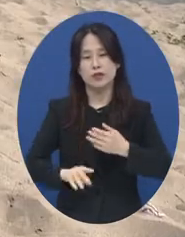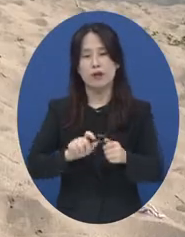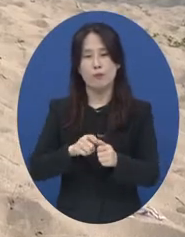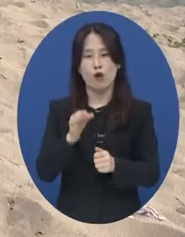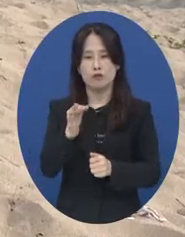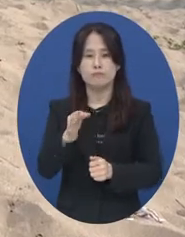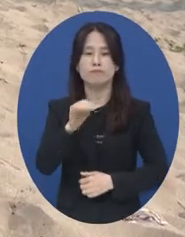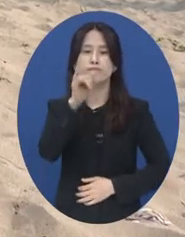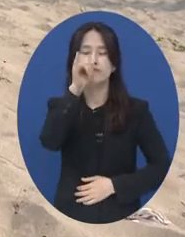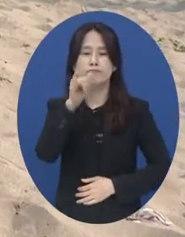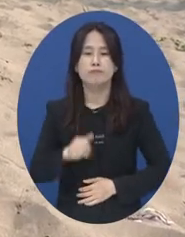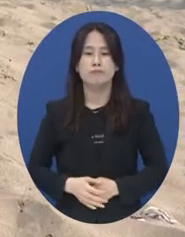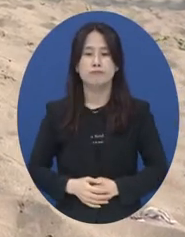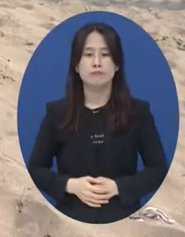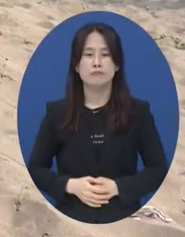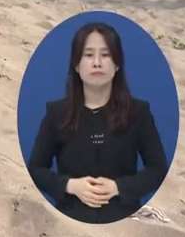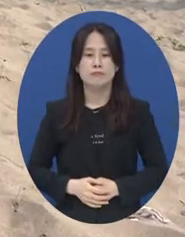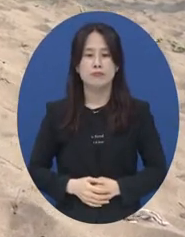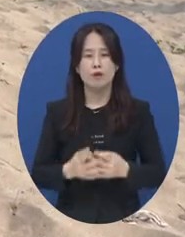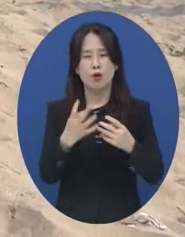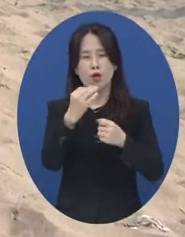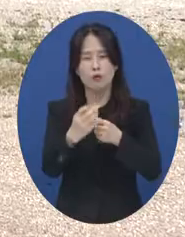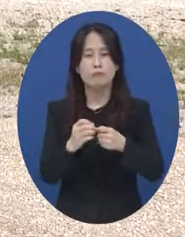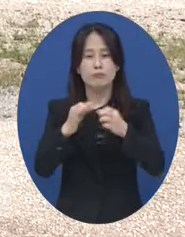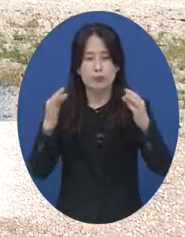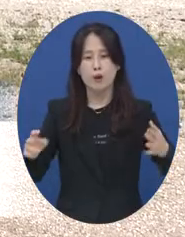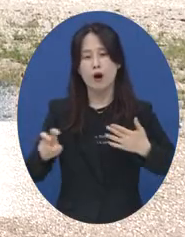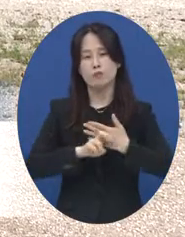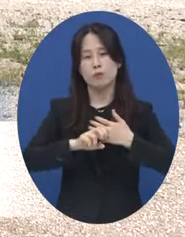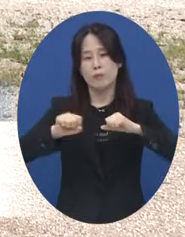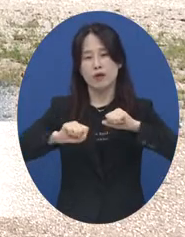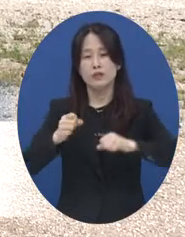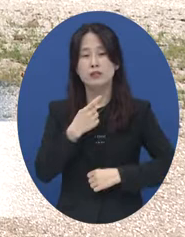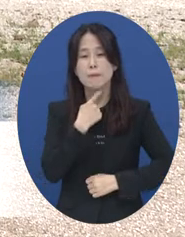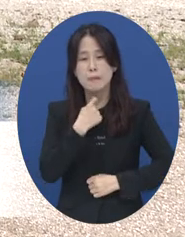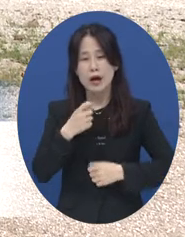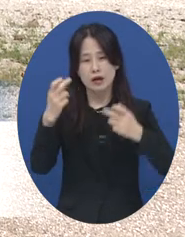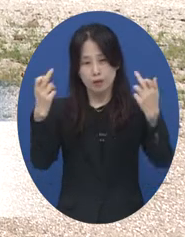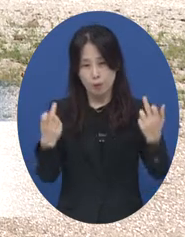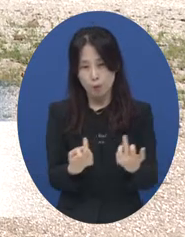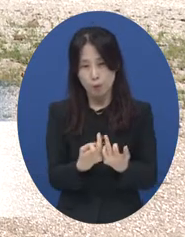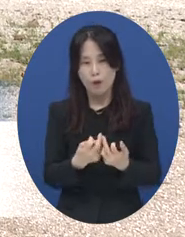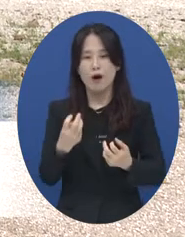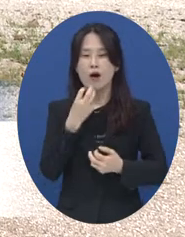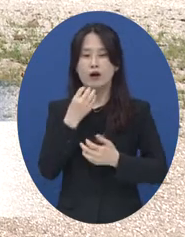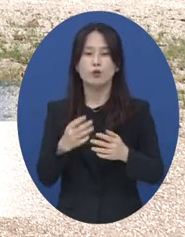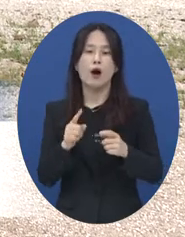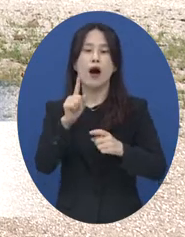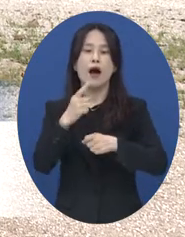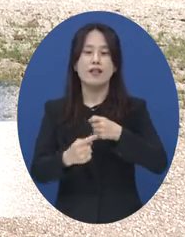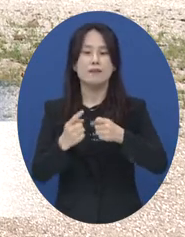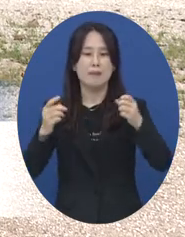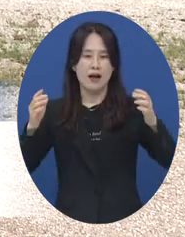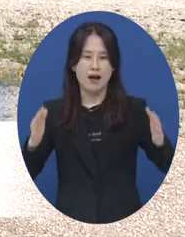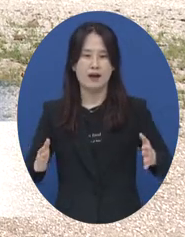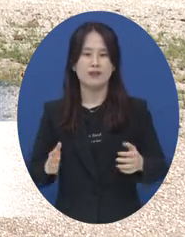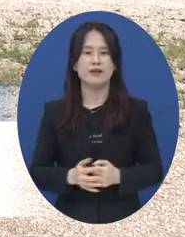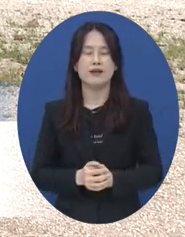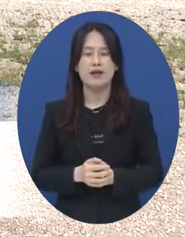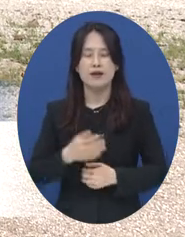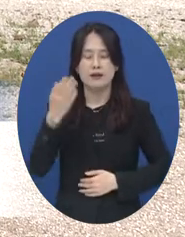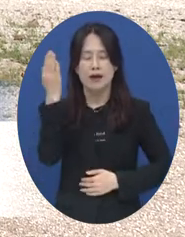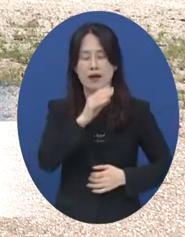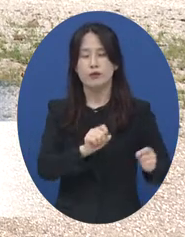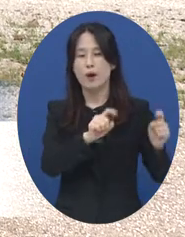이하의 징역이나 3천만 원 이하의 벌금에 처해집니다. 수십 년간 불법 행위가 있었던 계곡을 경기도가